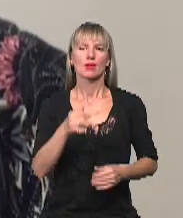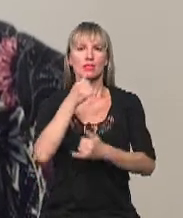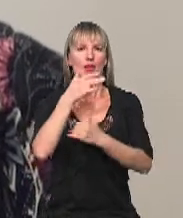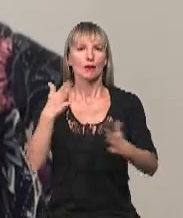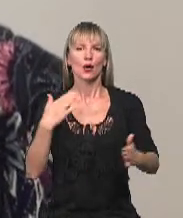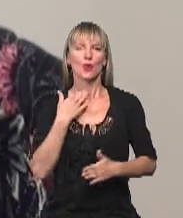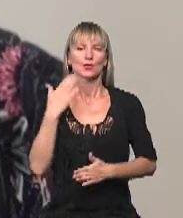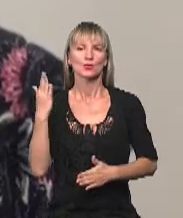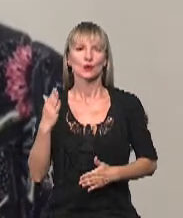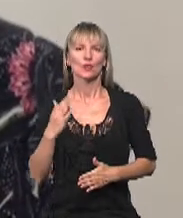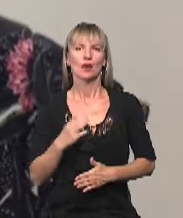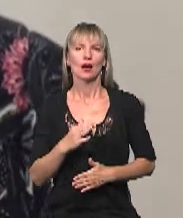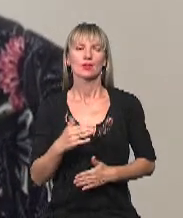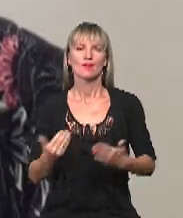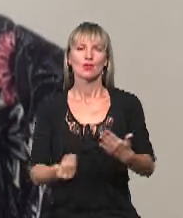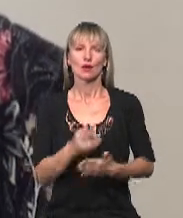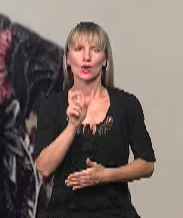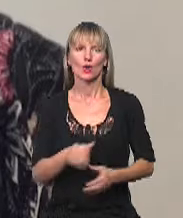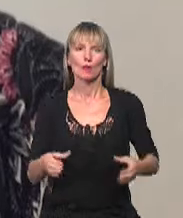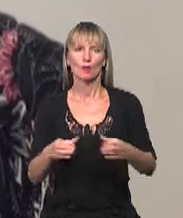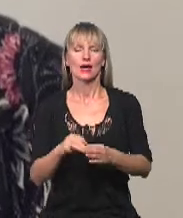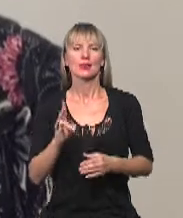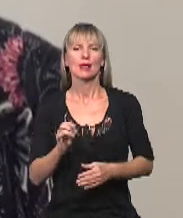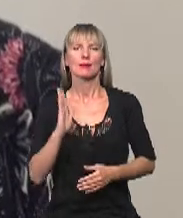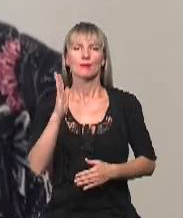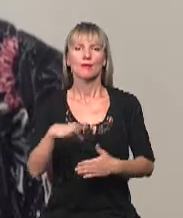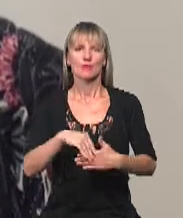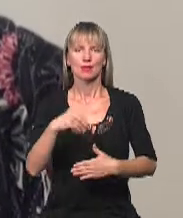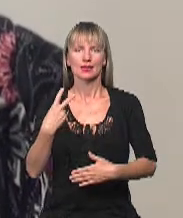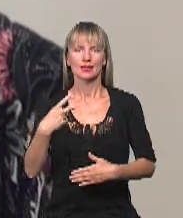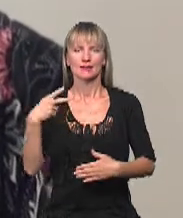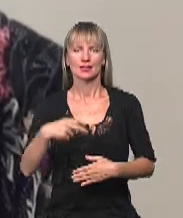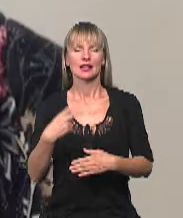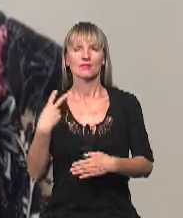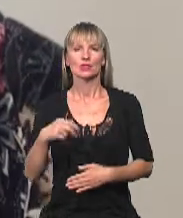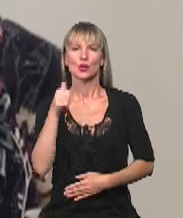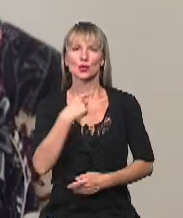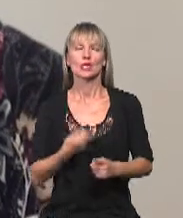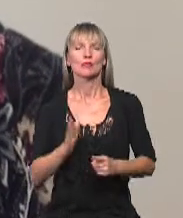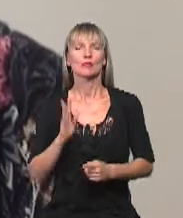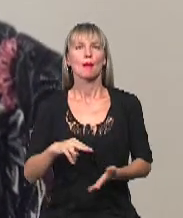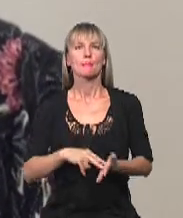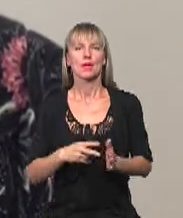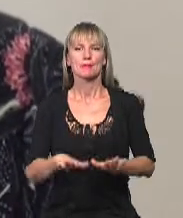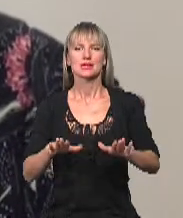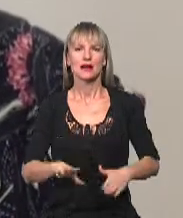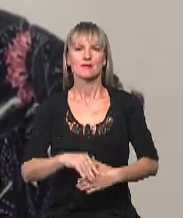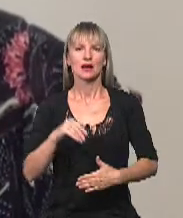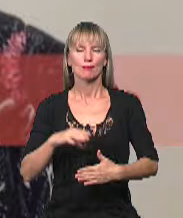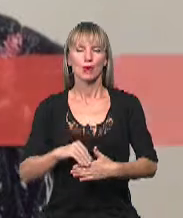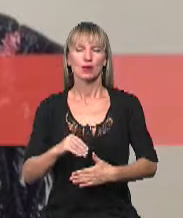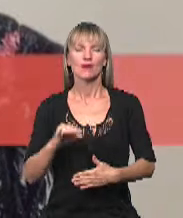можуть голосувати в нових громадах. І на майбутніх виборах 2020 році, це будуть планові місцеві